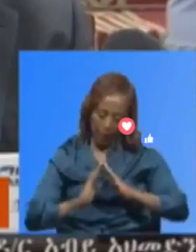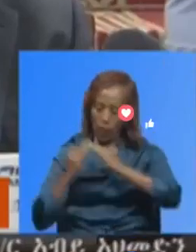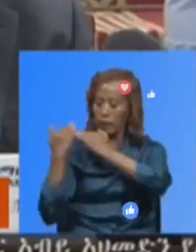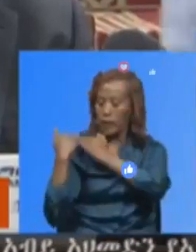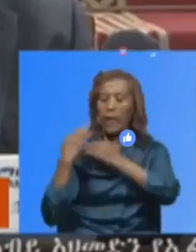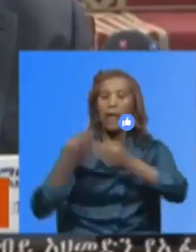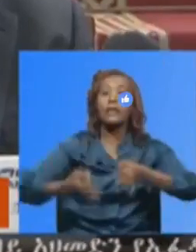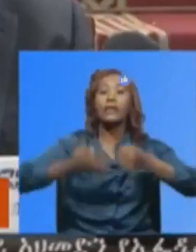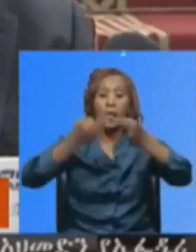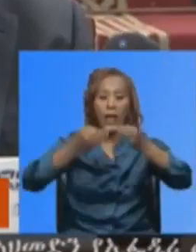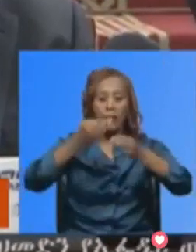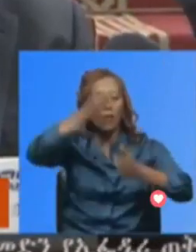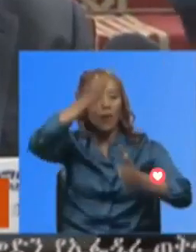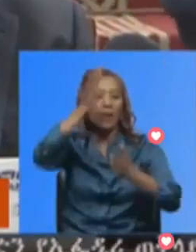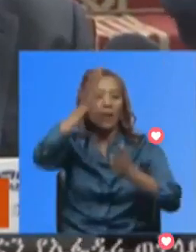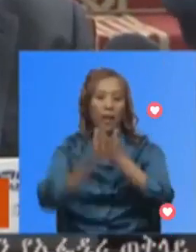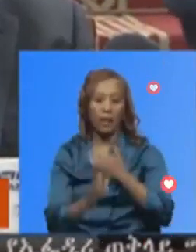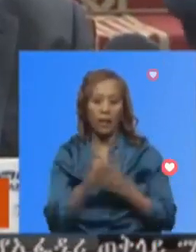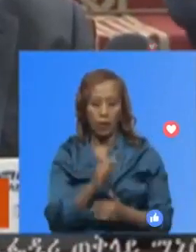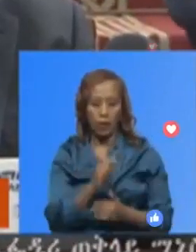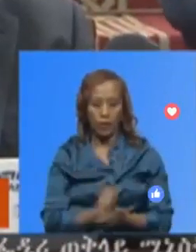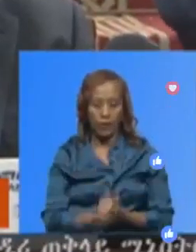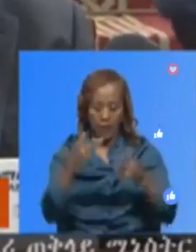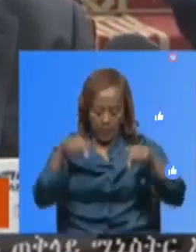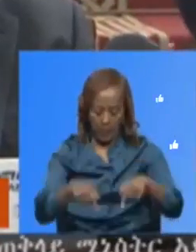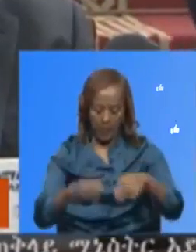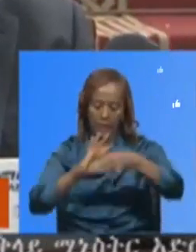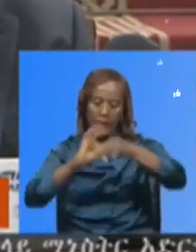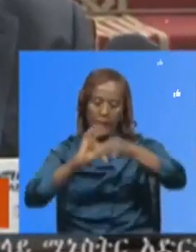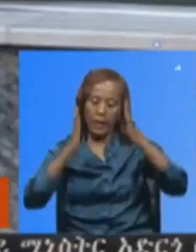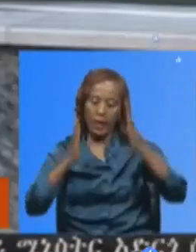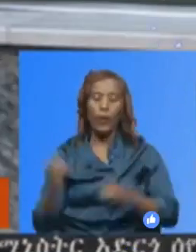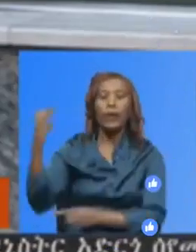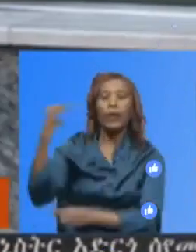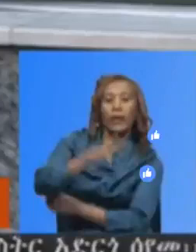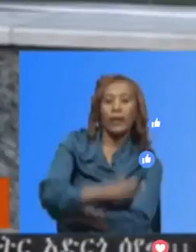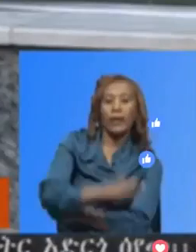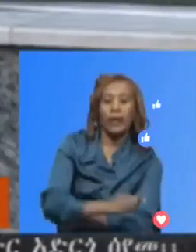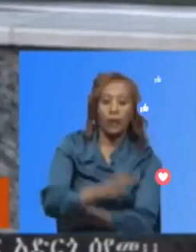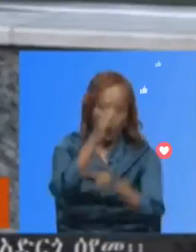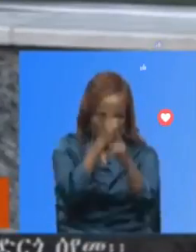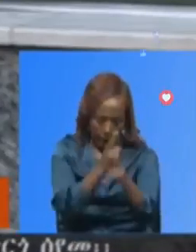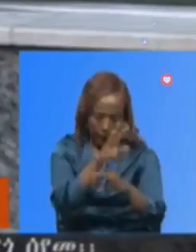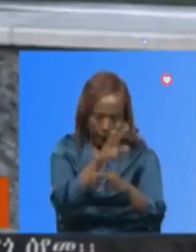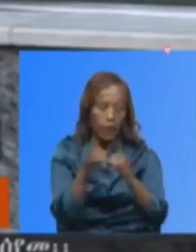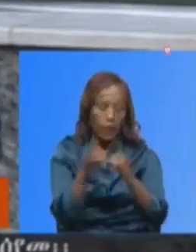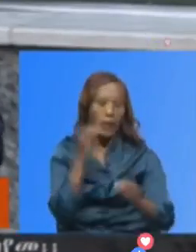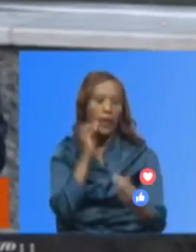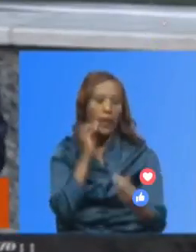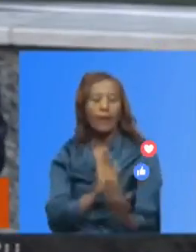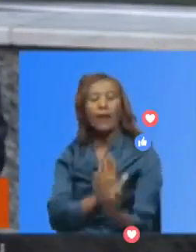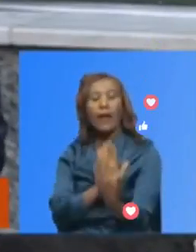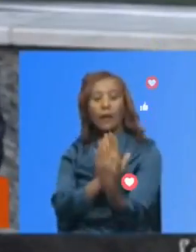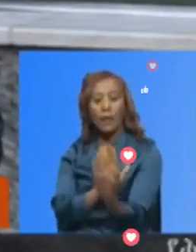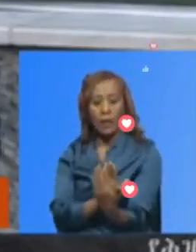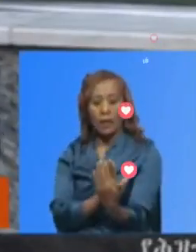ሽግግር በምታከናውንበት በዚህ ታሪካዊ ቀን በተከበረው ምክር ቤት ፊት ቀርቤ